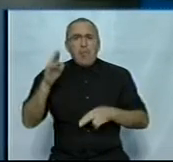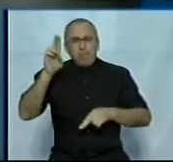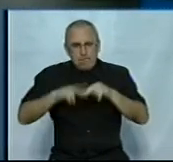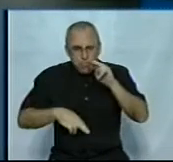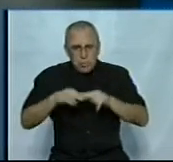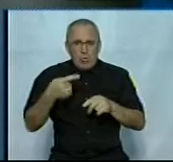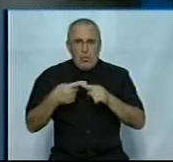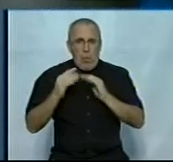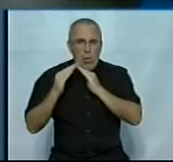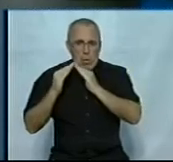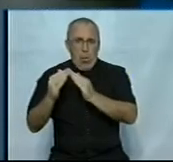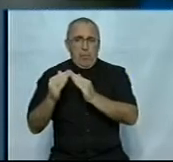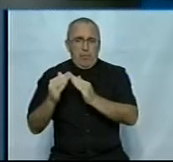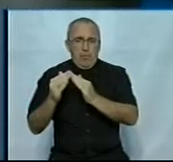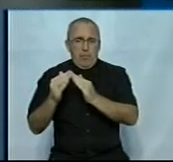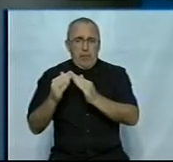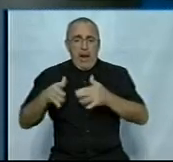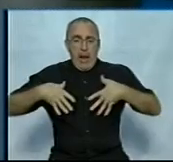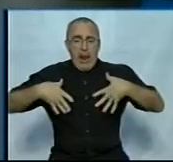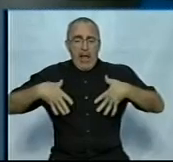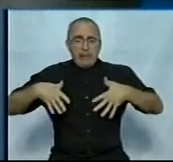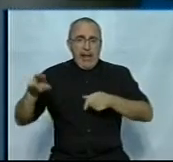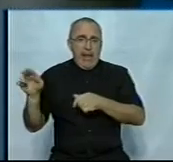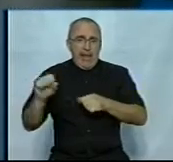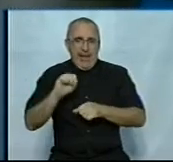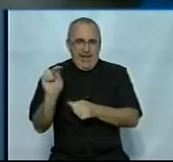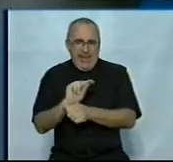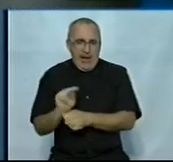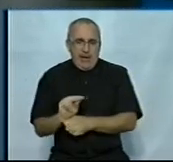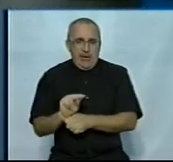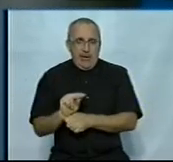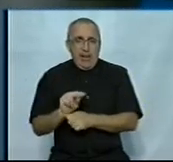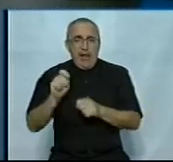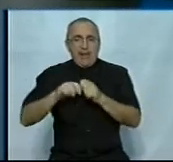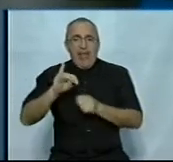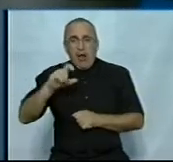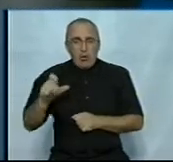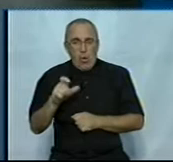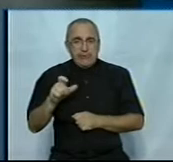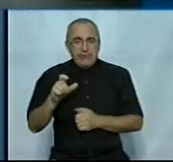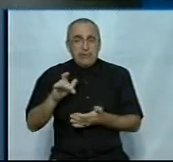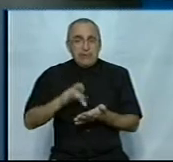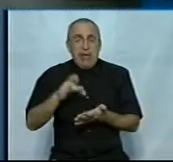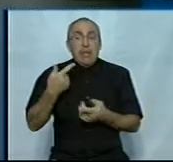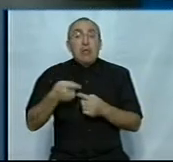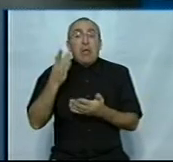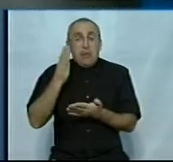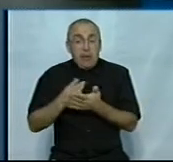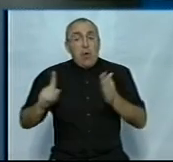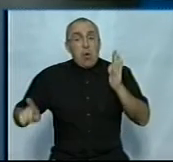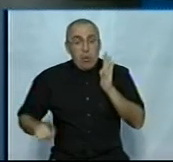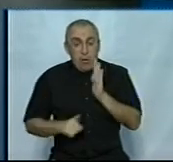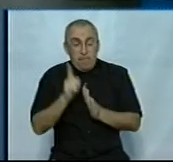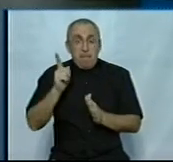цей корпус. Це корпус легеневої терапії. Як я вже сказав, діагностичний корпус у нас є. І зараз якраз